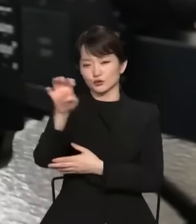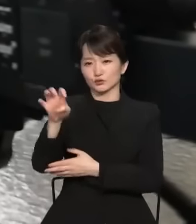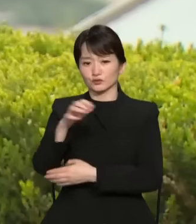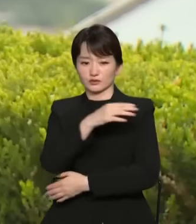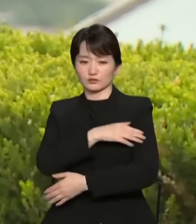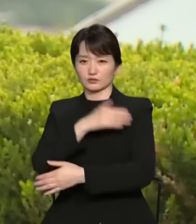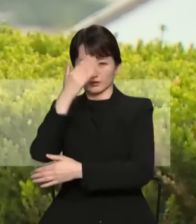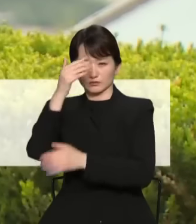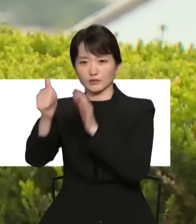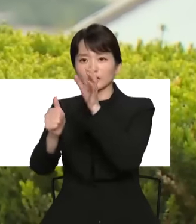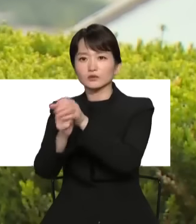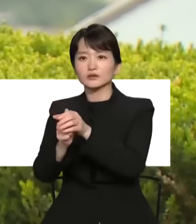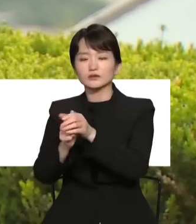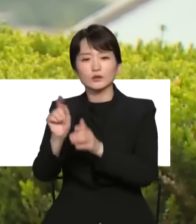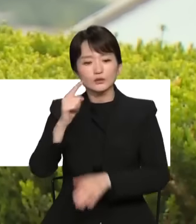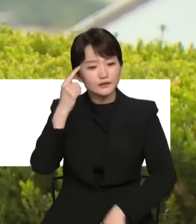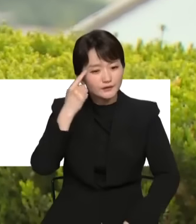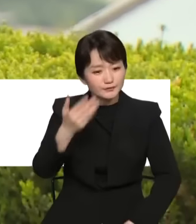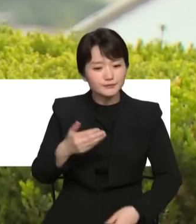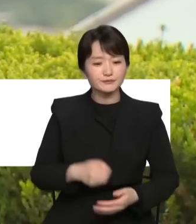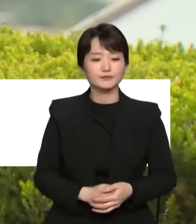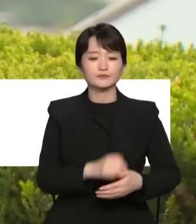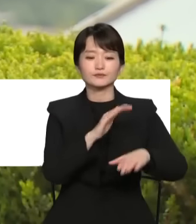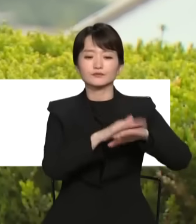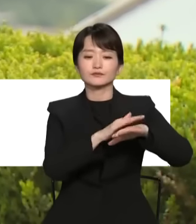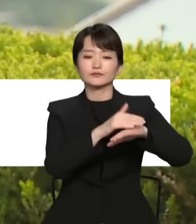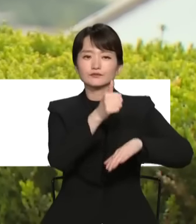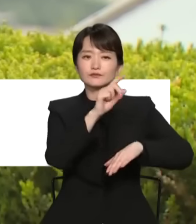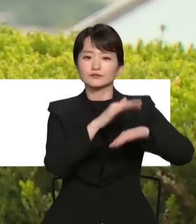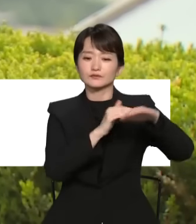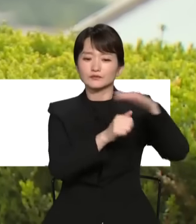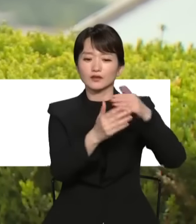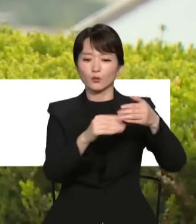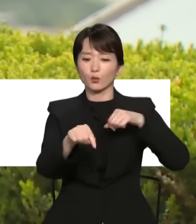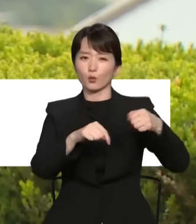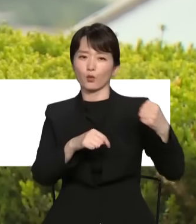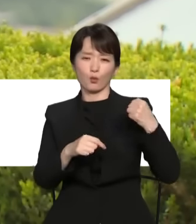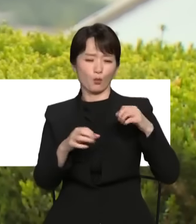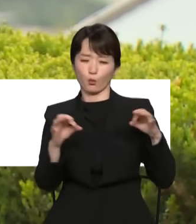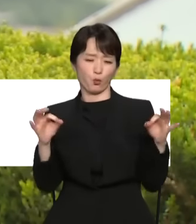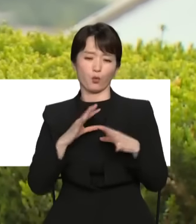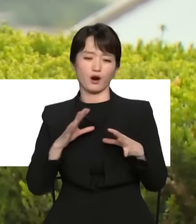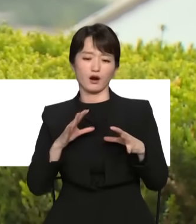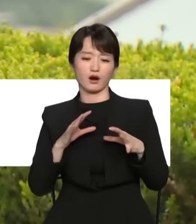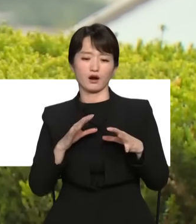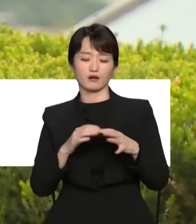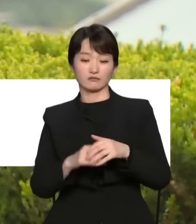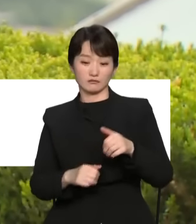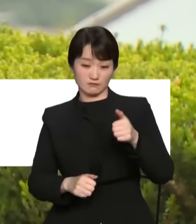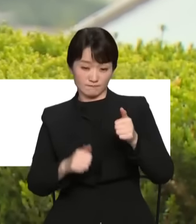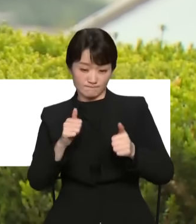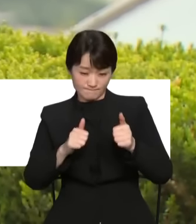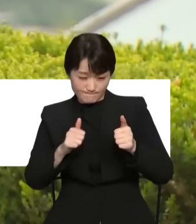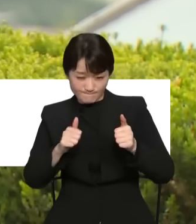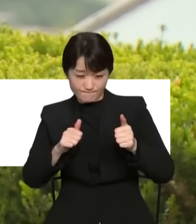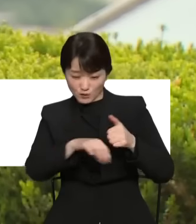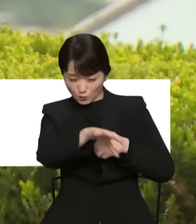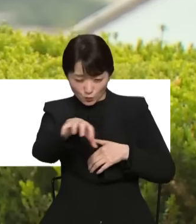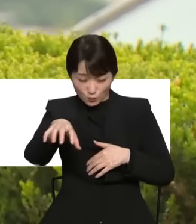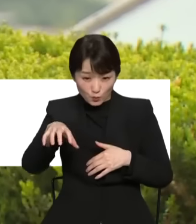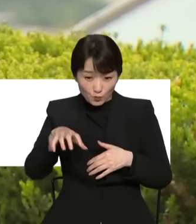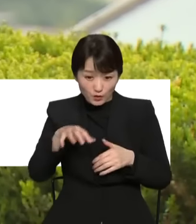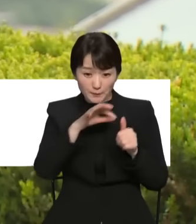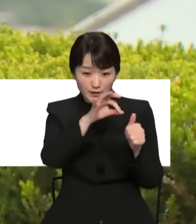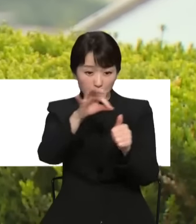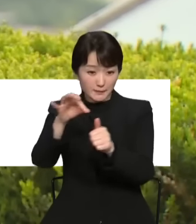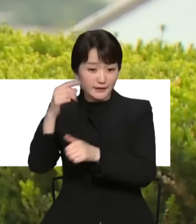있으실까요? Well, it's amazing how he is taking the leadership. In the